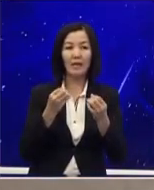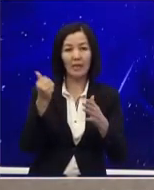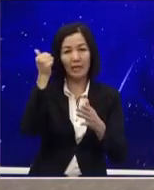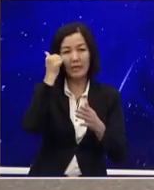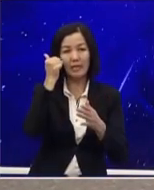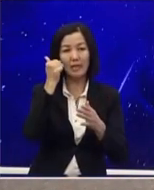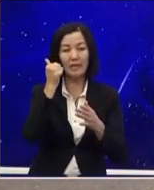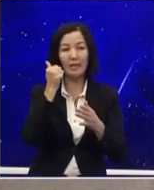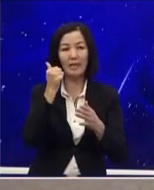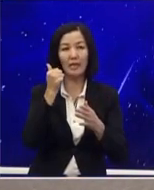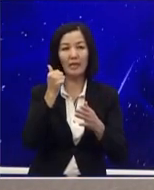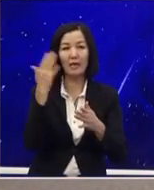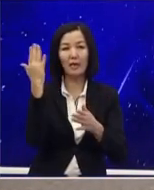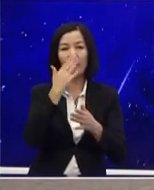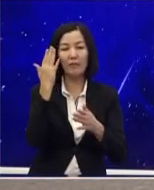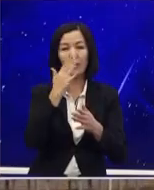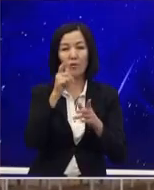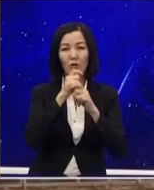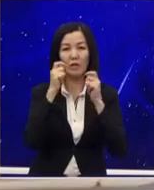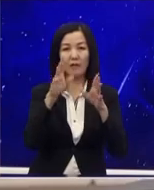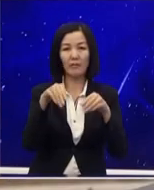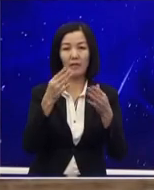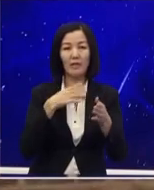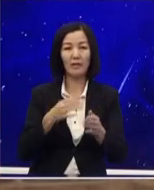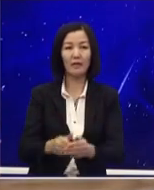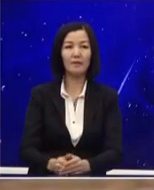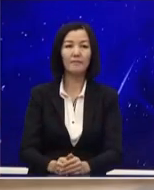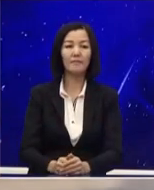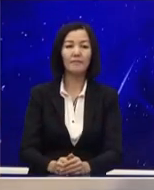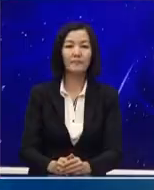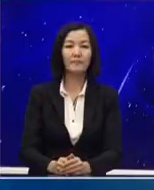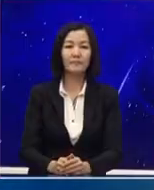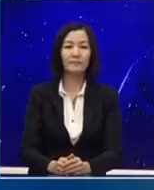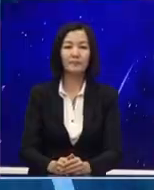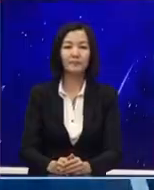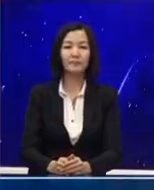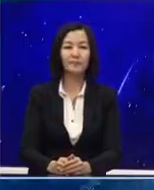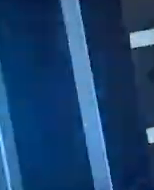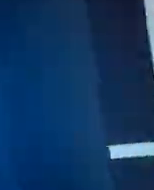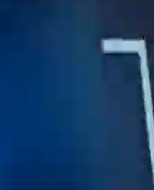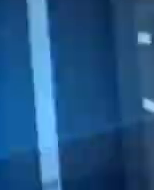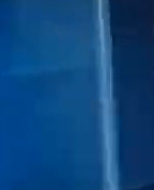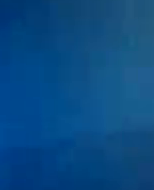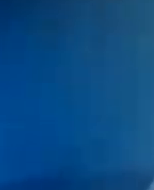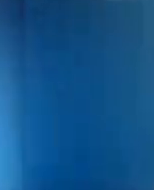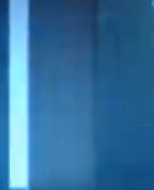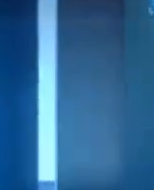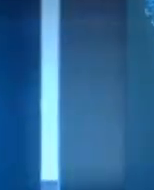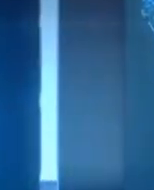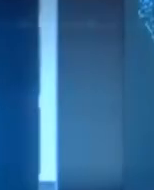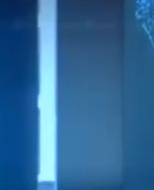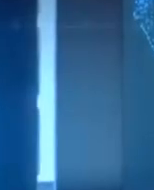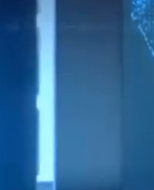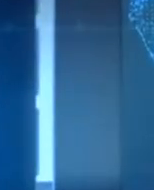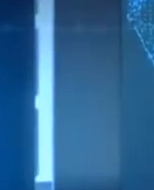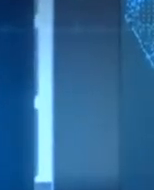естелікке арнайы дайындалған бейнероликтер табысталды. Рахат Рахымжанов Қорғаныс министрлігіне қарасты Талдықорған Қапшағай гарнизоны баспасөз қызметін